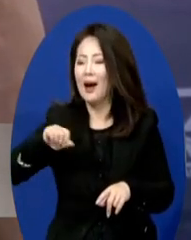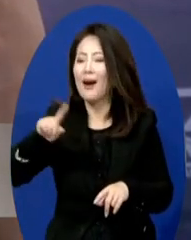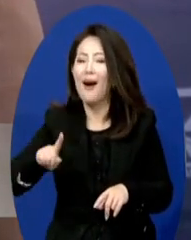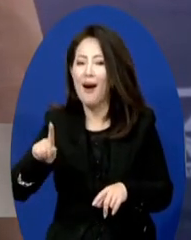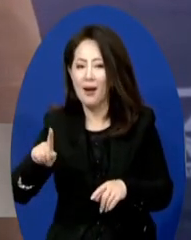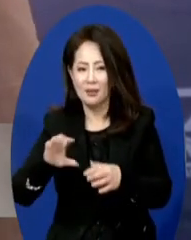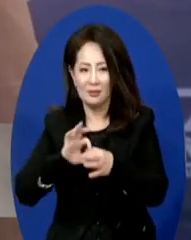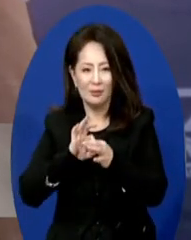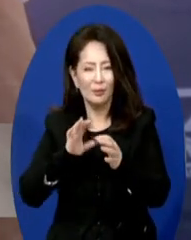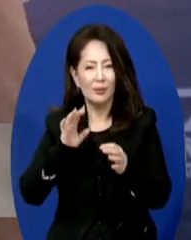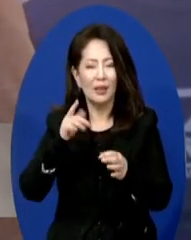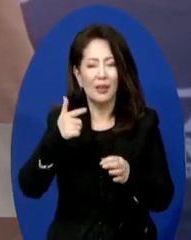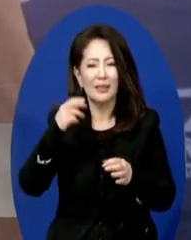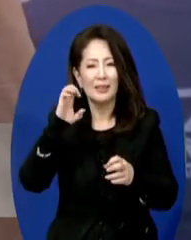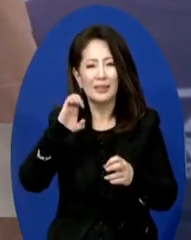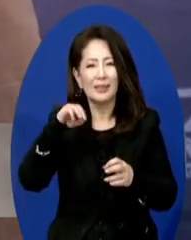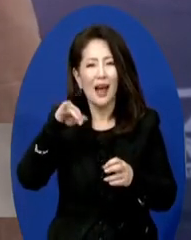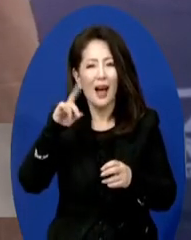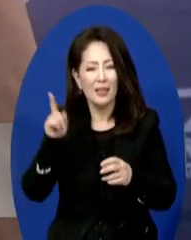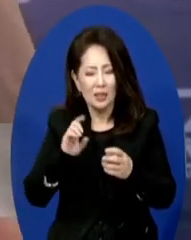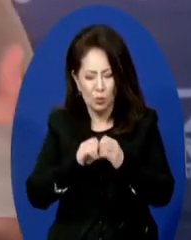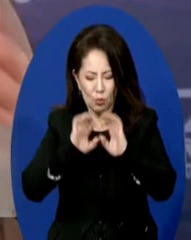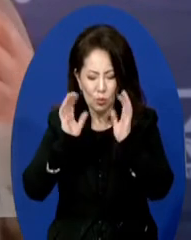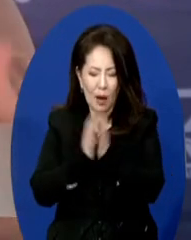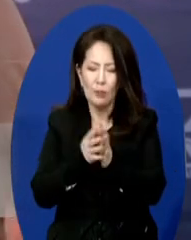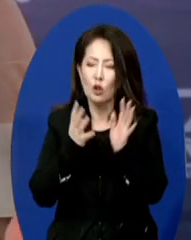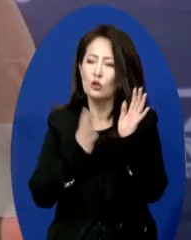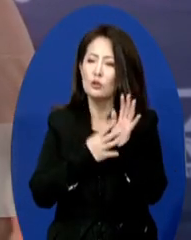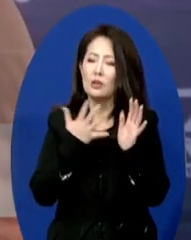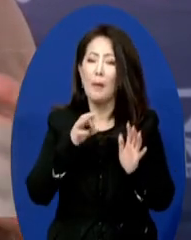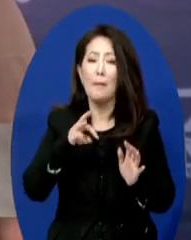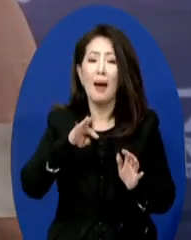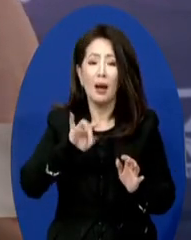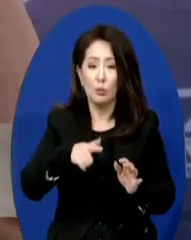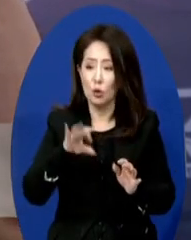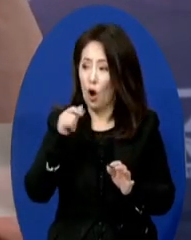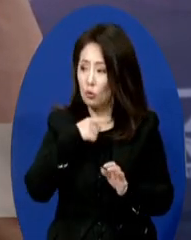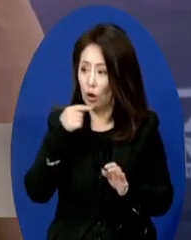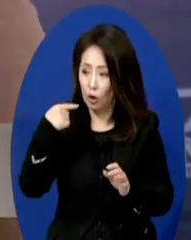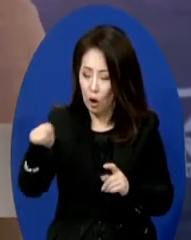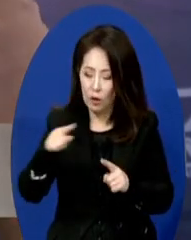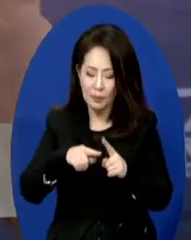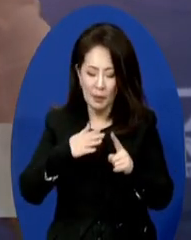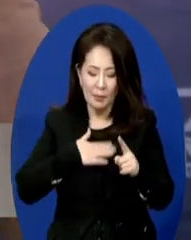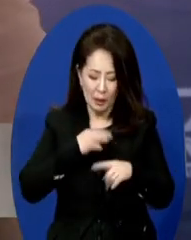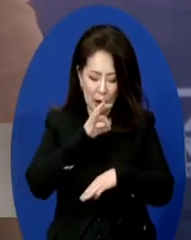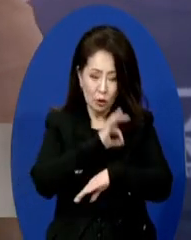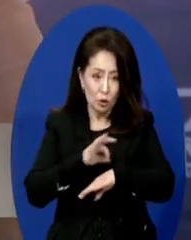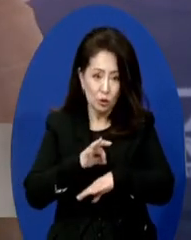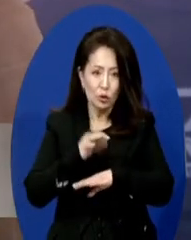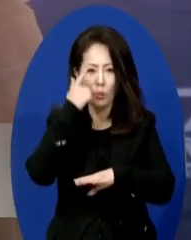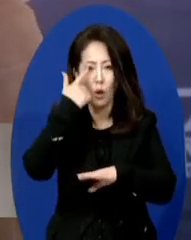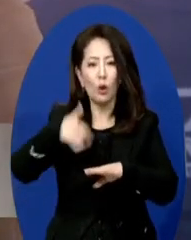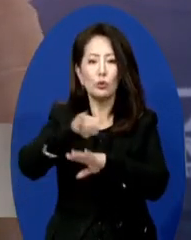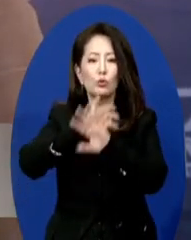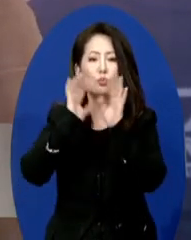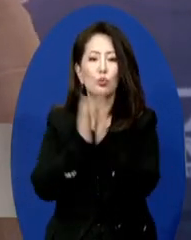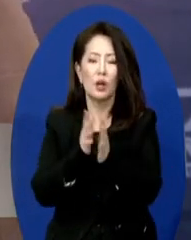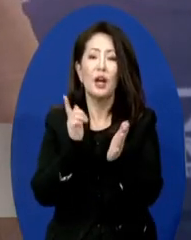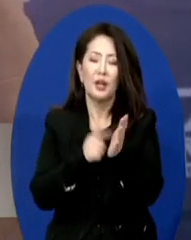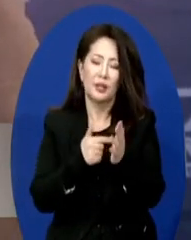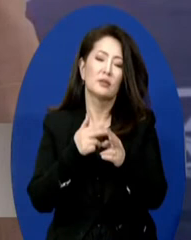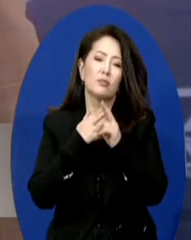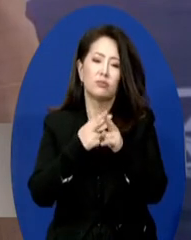газвей цахилгаан станц руу орно. Ингээд 950 мегаватт бид оюутгаа болон өөрийн төсөл нийт Монгол улсынхаа дотоодын